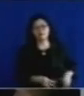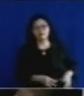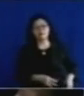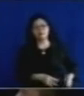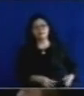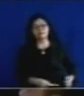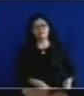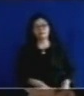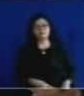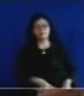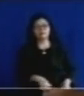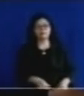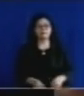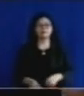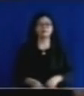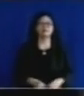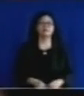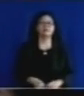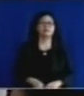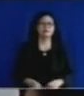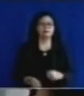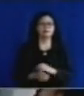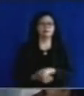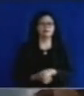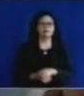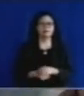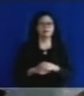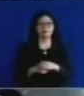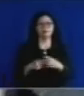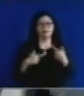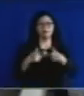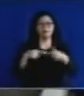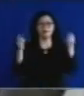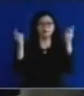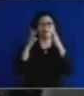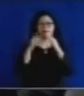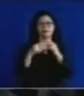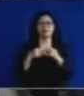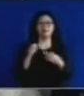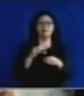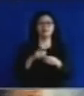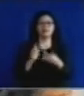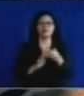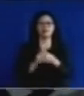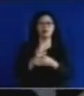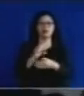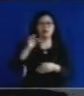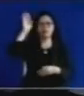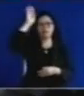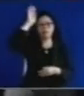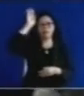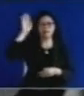Hadirin, pemirsa dan pendengar yang berbahagia, kembali kepada debat pasangan calon bupati dan wakil bupati Kabupaten Brebes. Kita akan